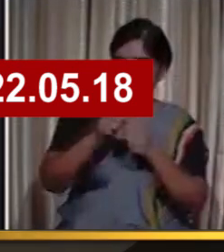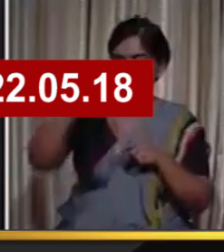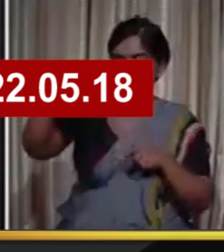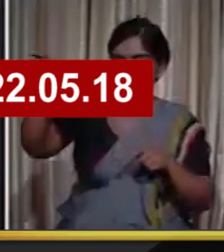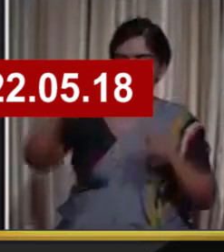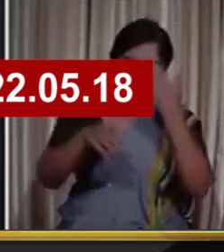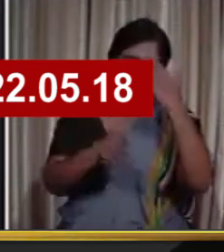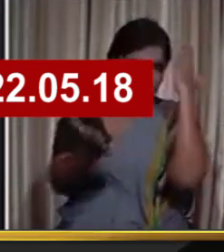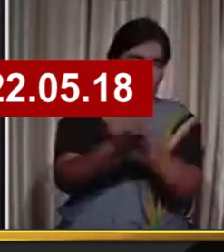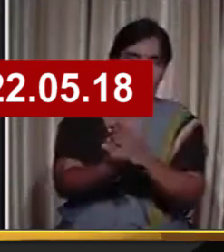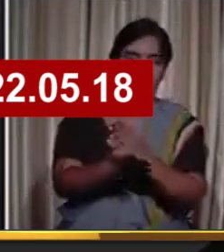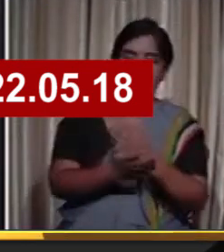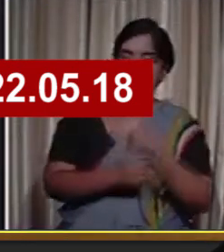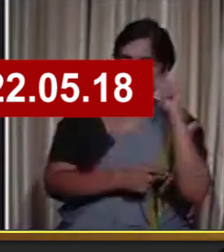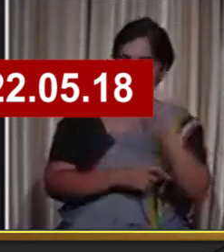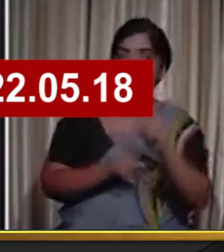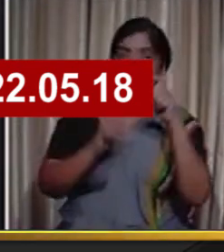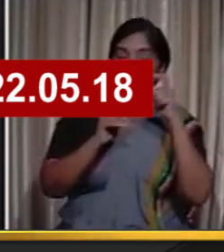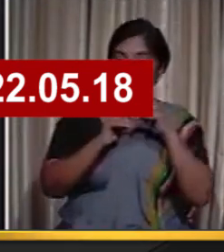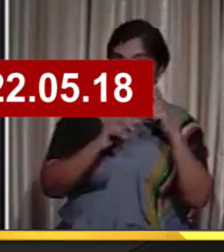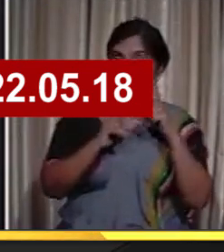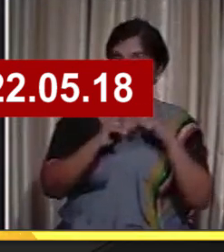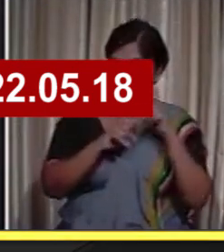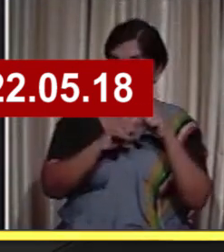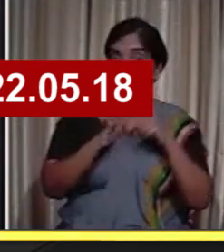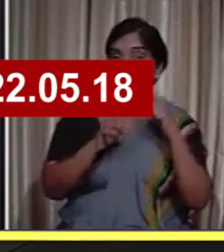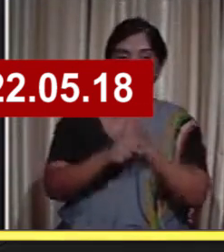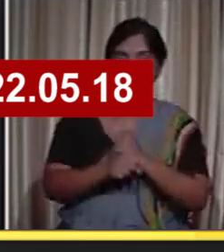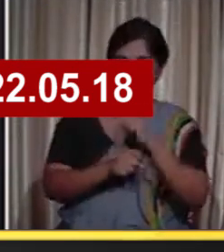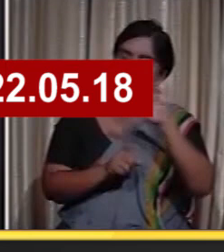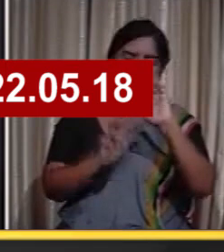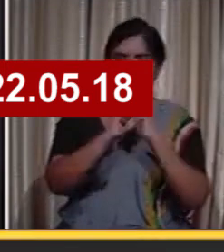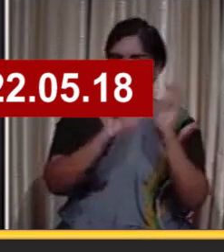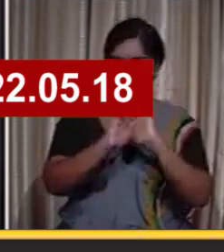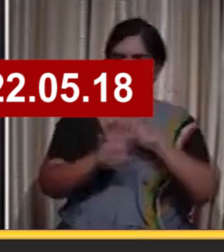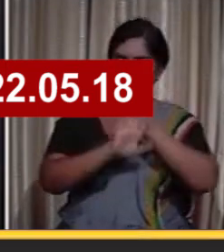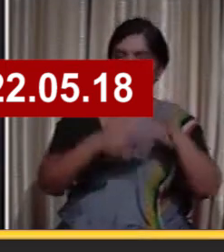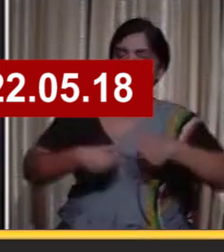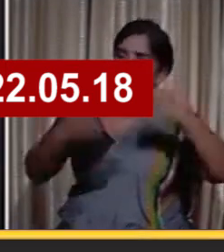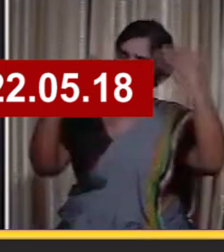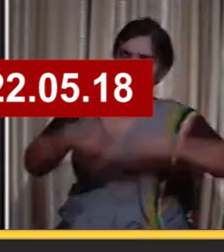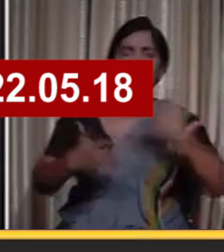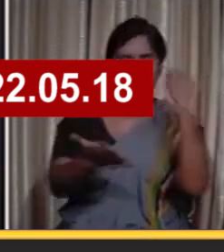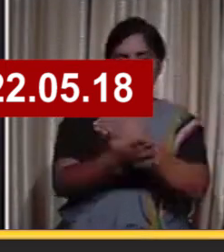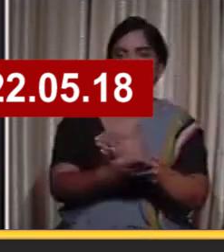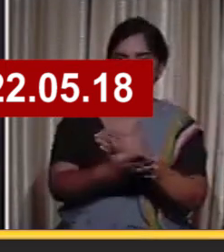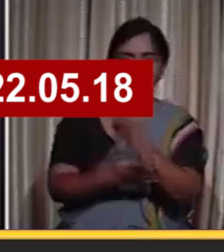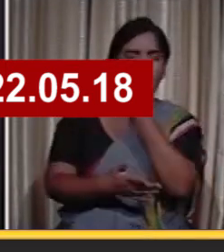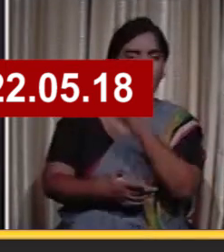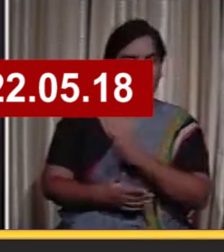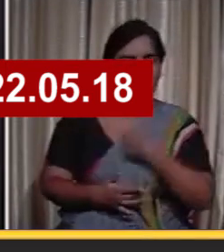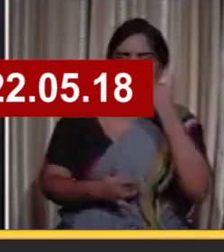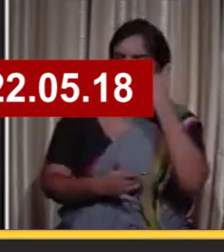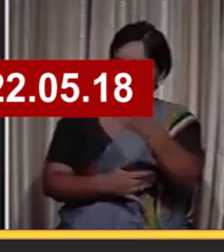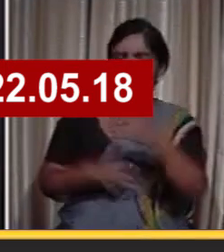යනවා කරුණාකර මේක නවත්තන්න. ඩීජි තෙන්නකොන් මහත්මයා මට කිව්වා කිසිම ගැටලුවක් නැහැ සර් සියලුම රෝඩ් බ්ලොක්ස් දාලා තියෙනවා මේක නවත්වනවා කියලා. ඒ ටෙලිෆෝන්